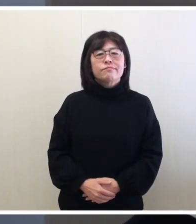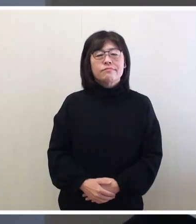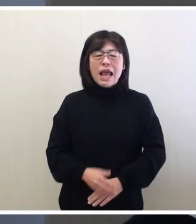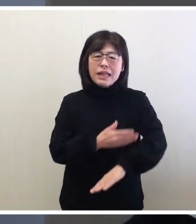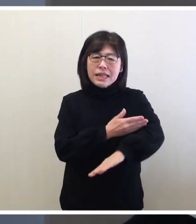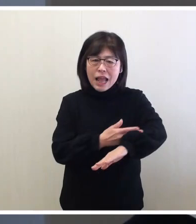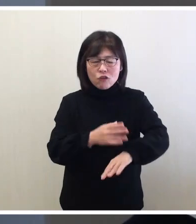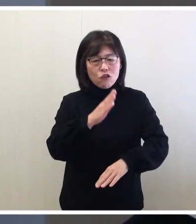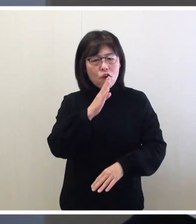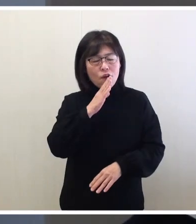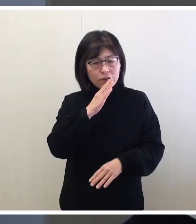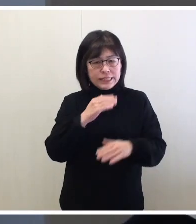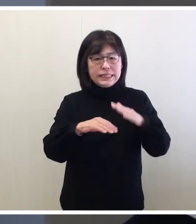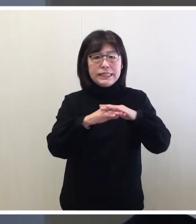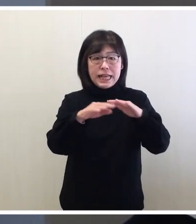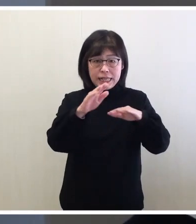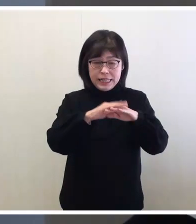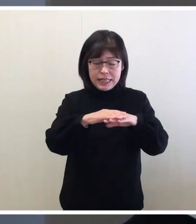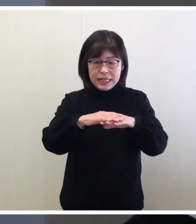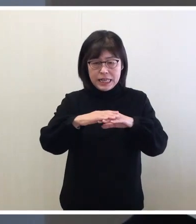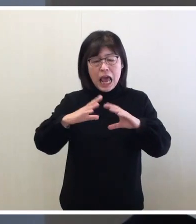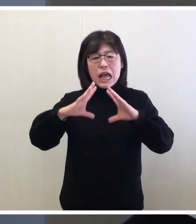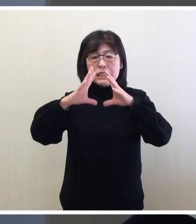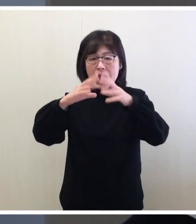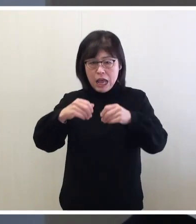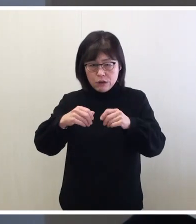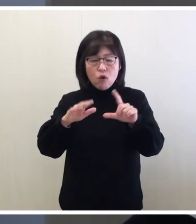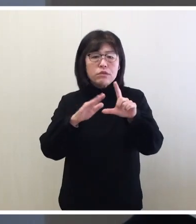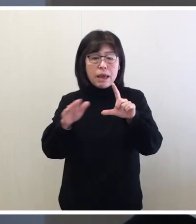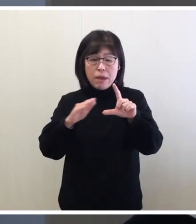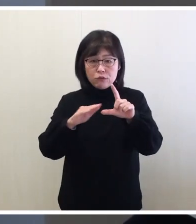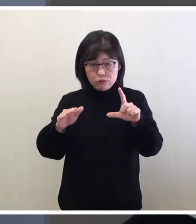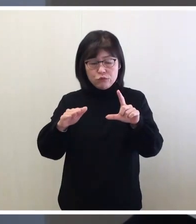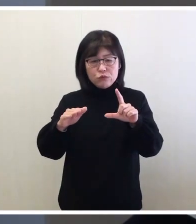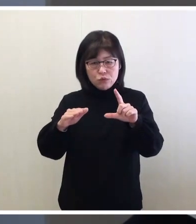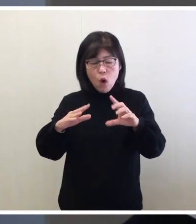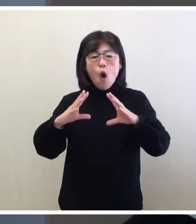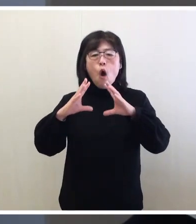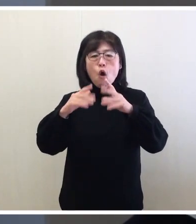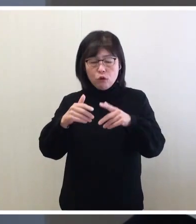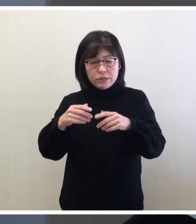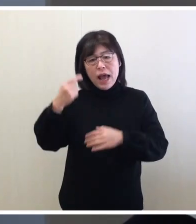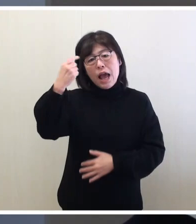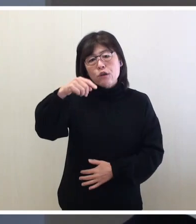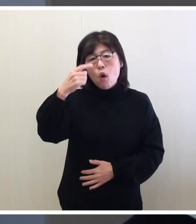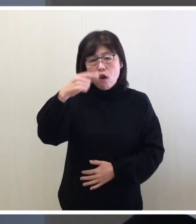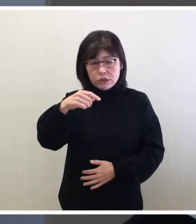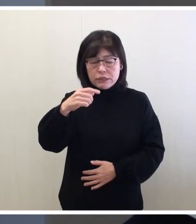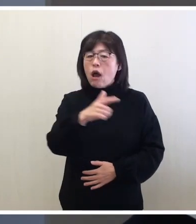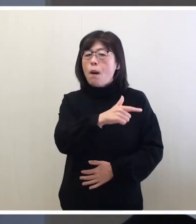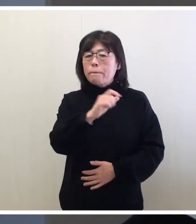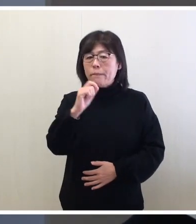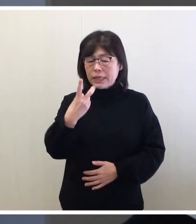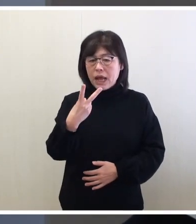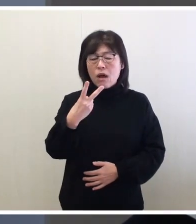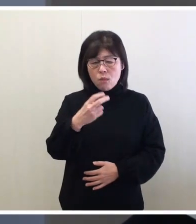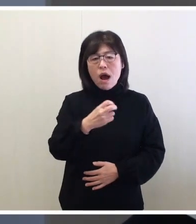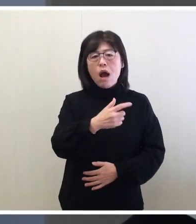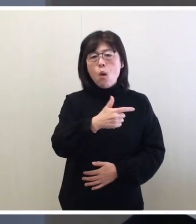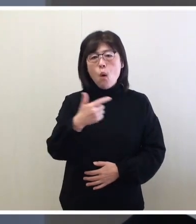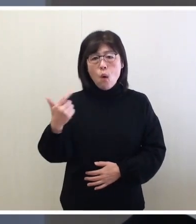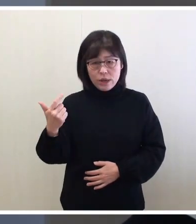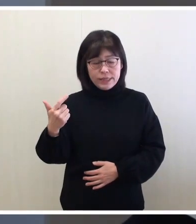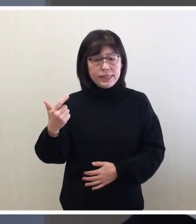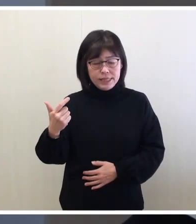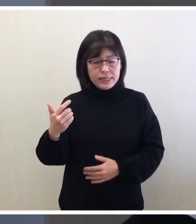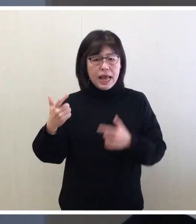ございます。伝統と実績、全国レベルの国際教育、大規模大学